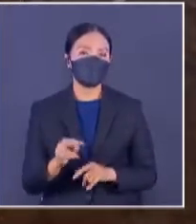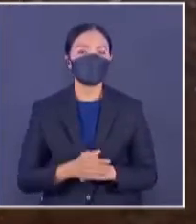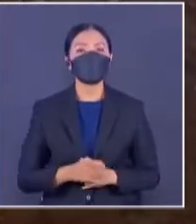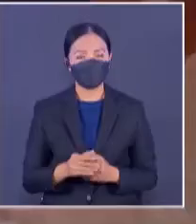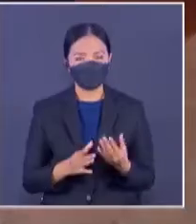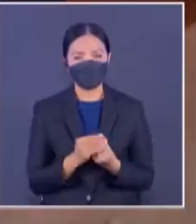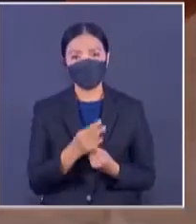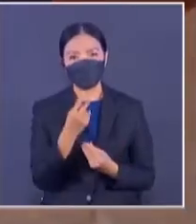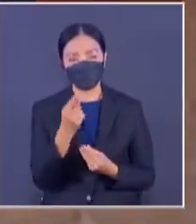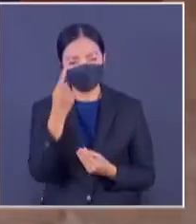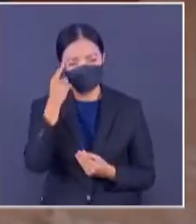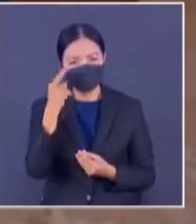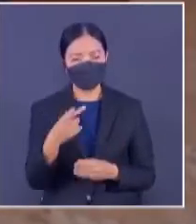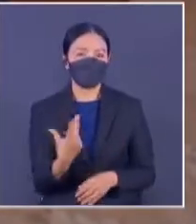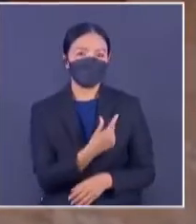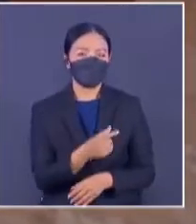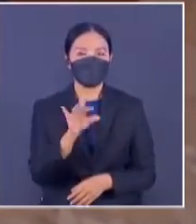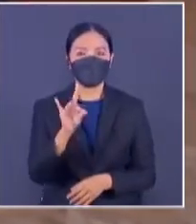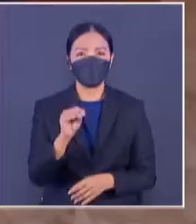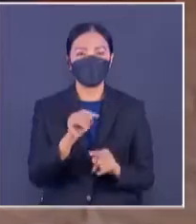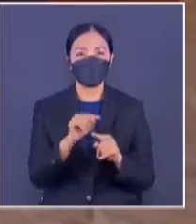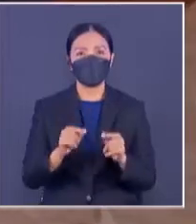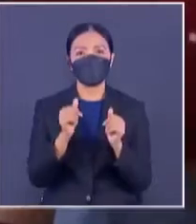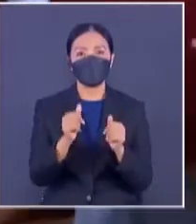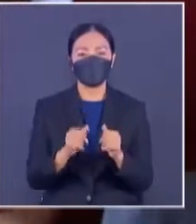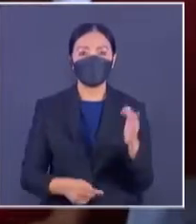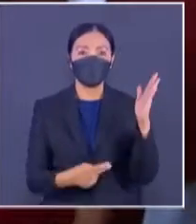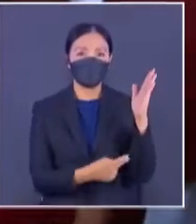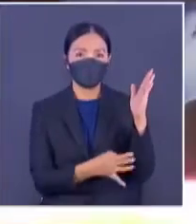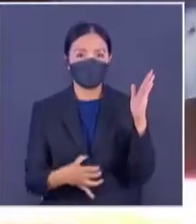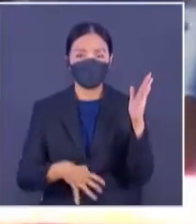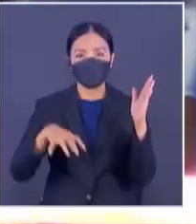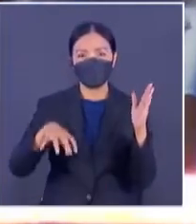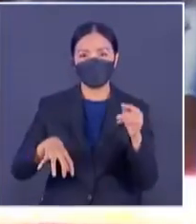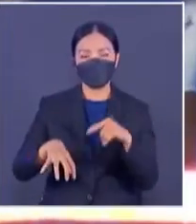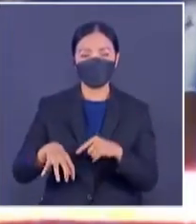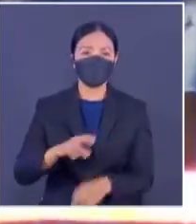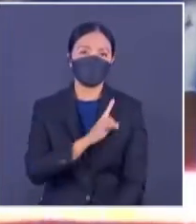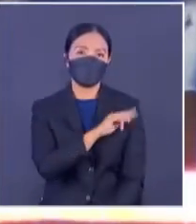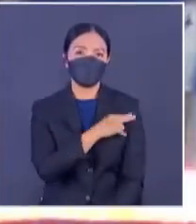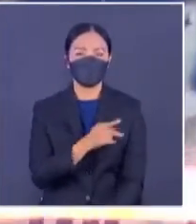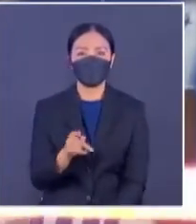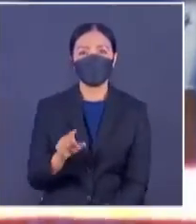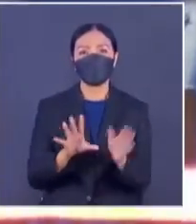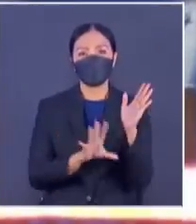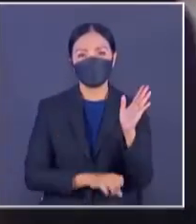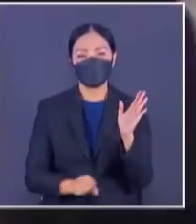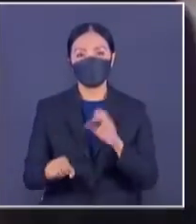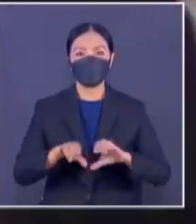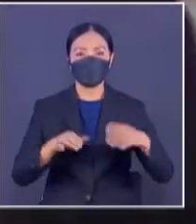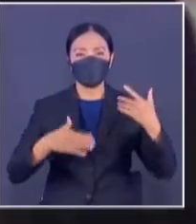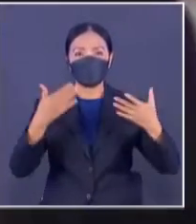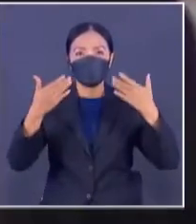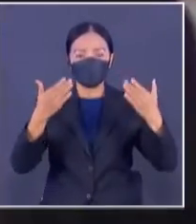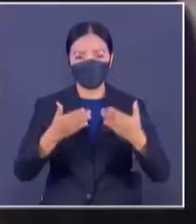ดำเนินการได้นะครับ 80% ขึ้นไปส่วนที่หาดใหญ่ครับสำนักงานสาธารณสุขอำเภอหาดใหญ่จังหวัดสงขลาจัดกิจกร